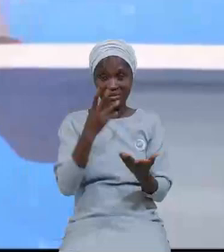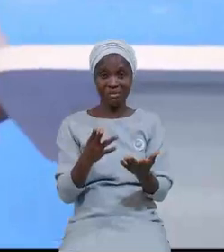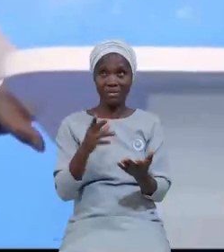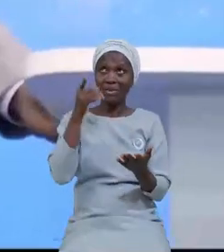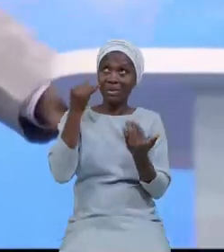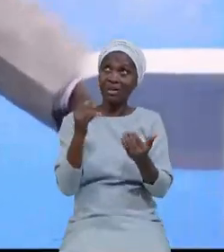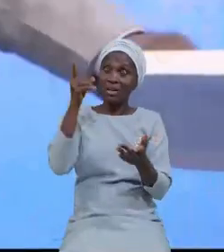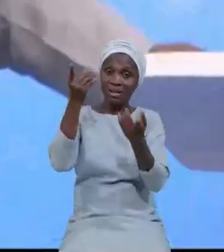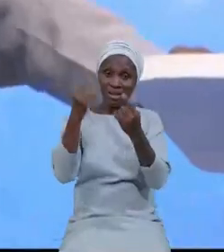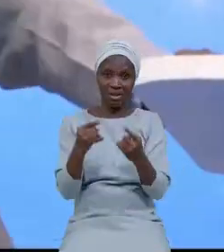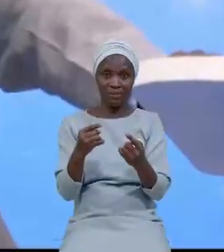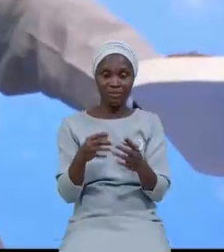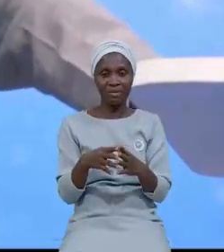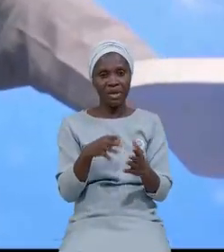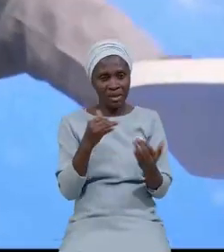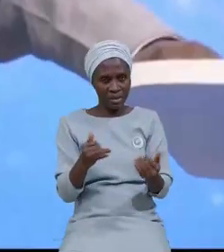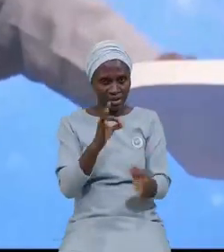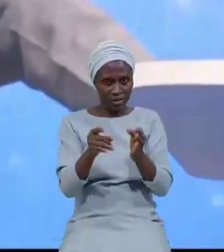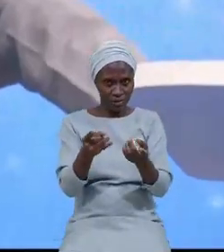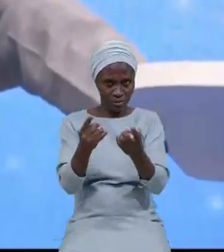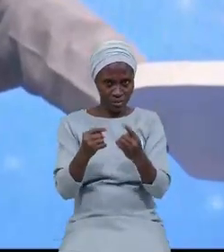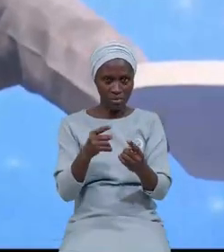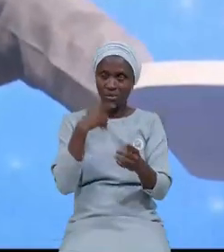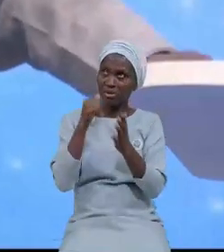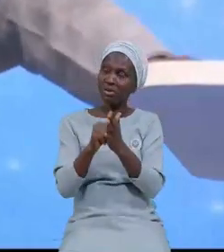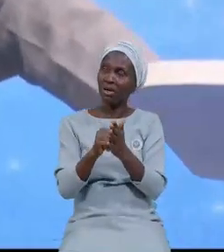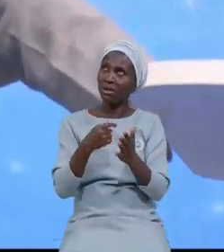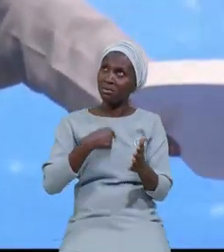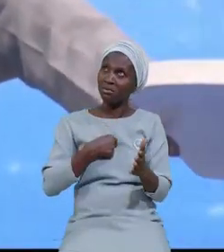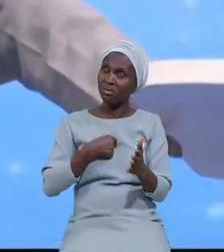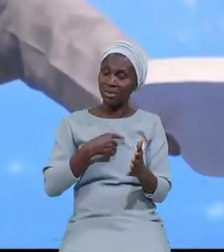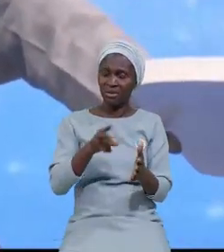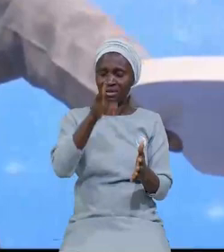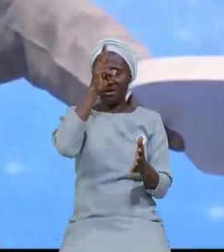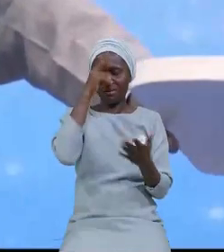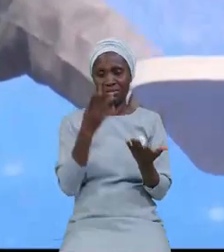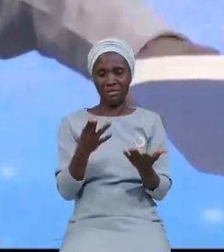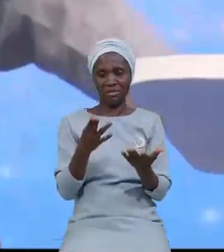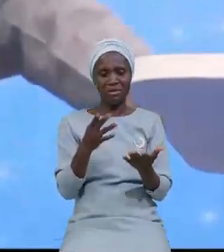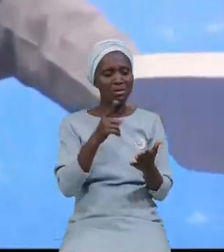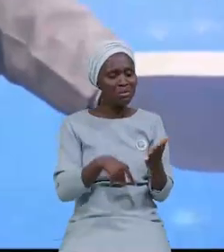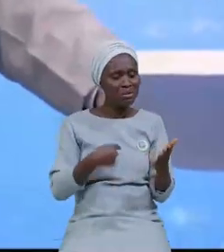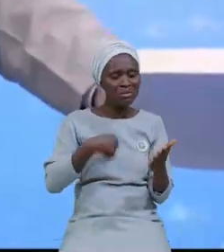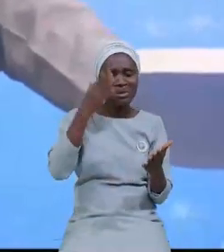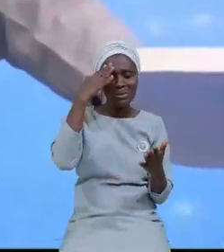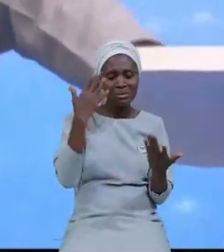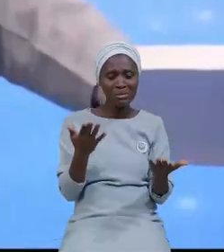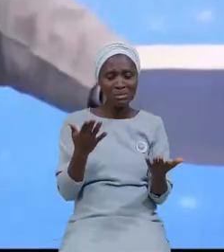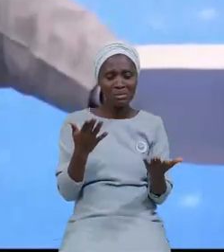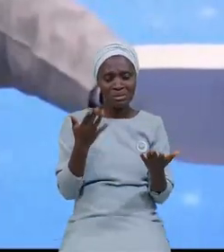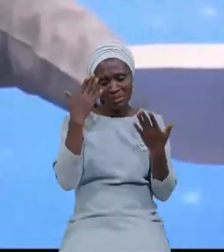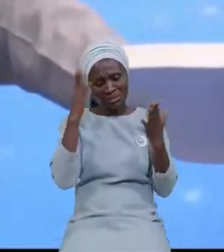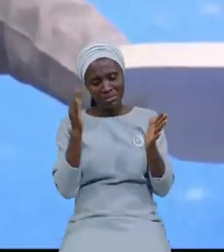disons Seigneur oh que j'étais ignorant qu'est-ce que je connaissais je connaissais mathématique est-ce que je